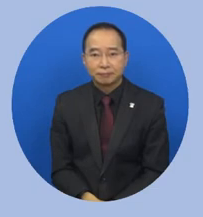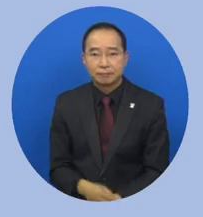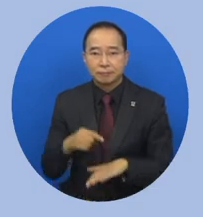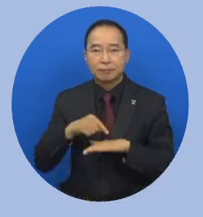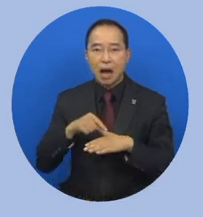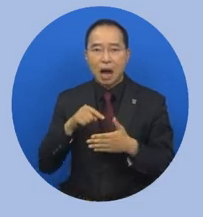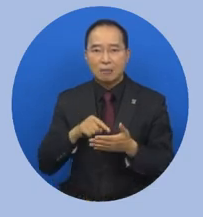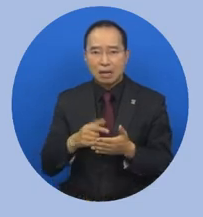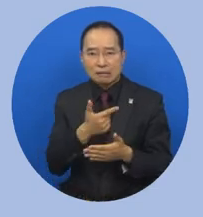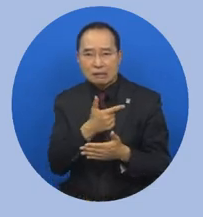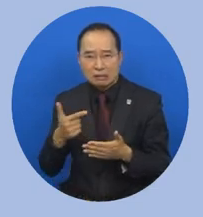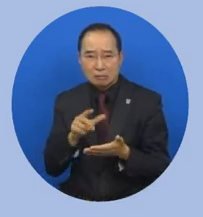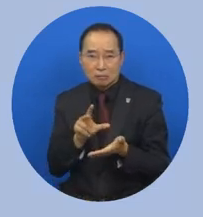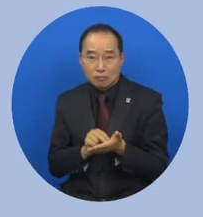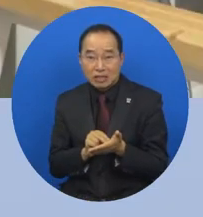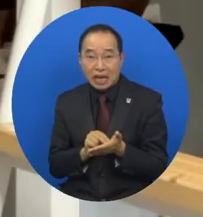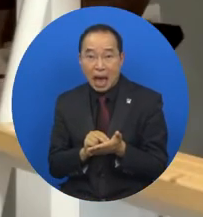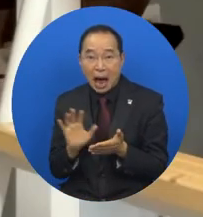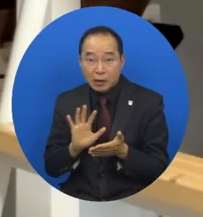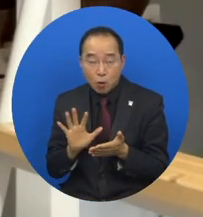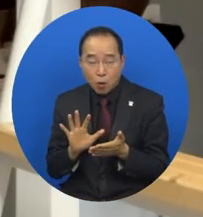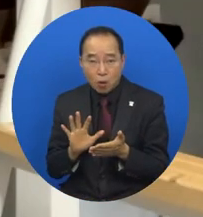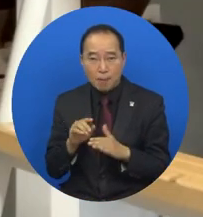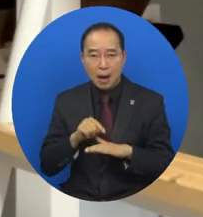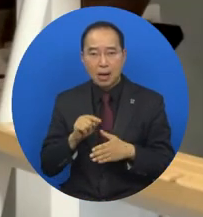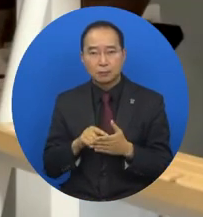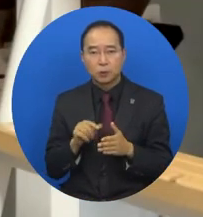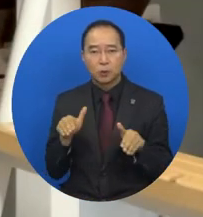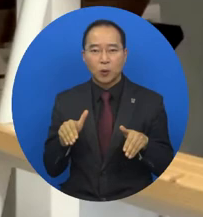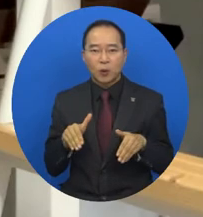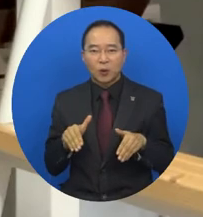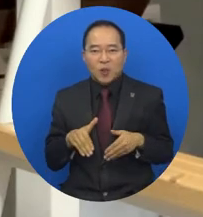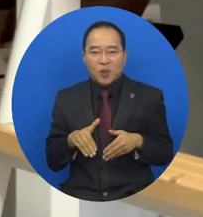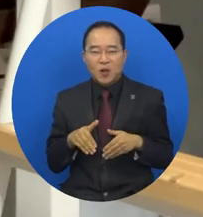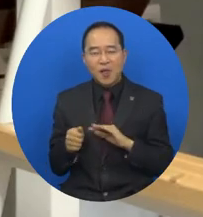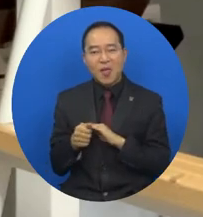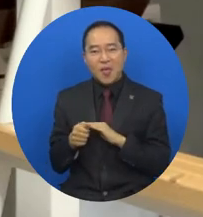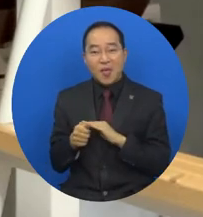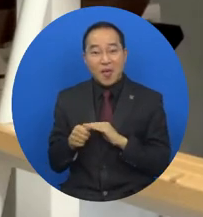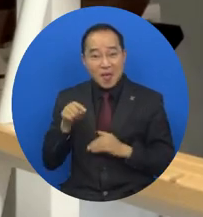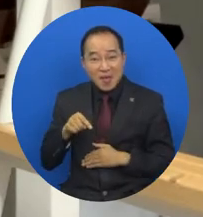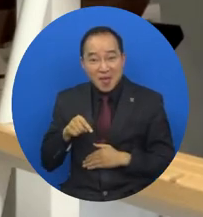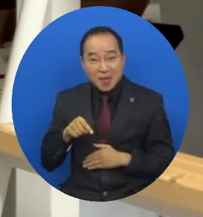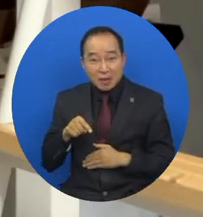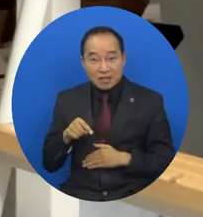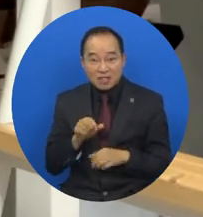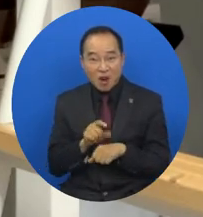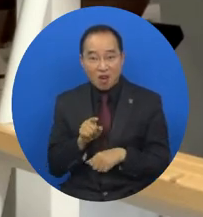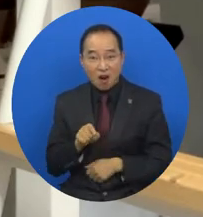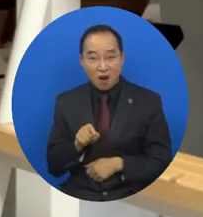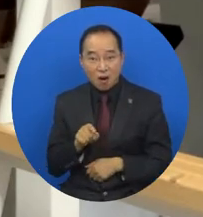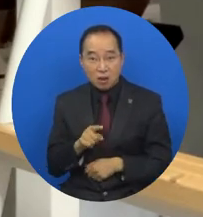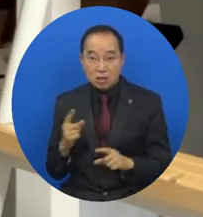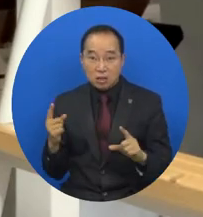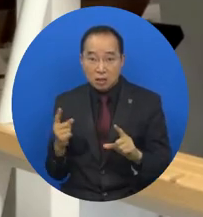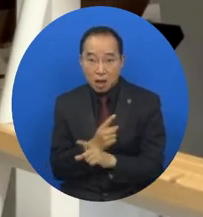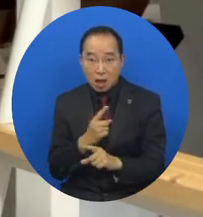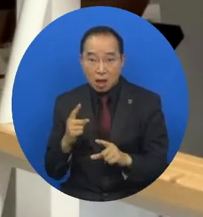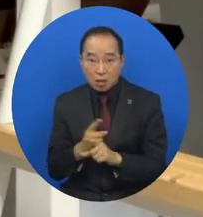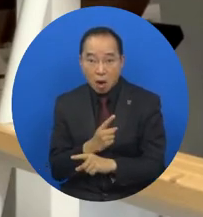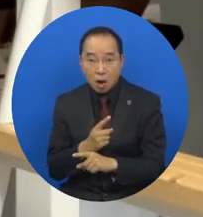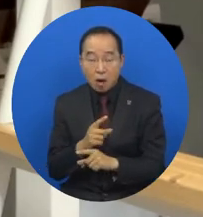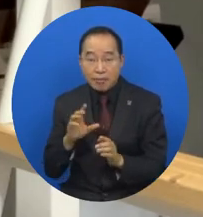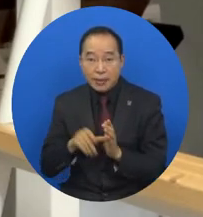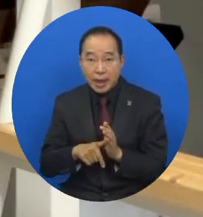김민지님의 질문입니다. 큰 심리적 문제가 아니라 내성적인 성격이나 소심한 마음 등 성격을